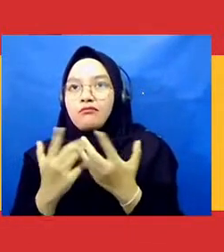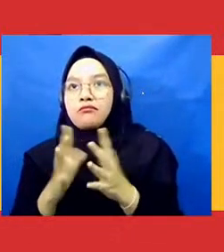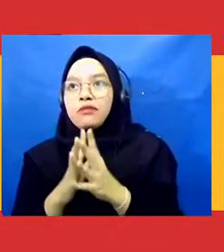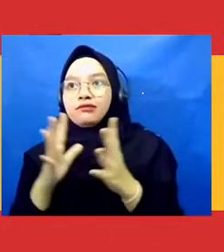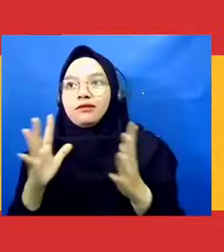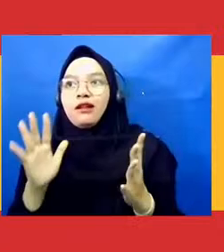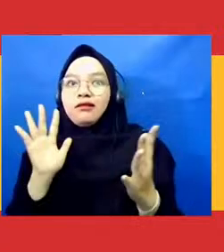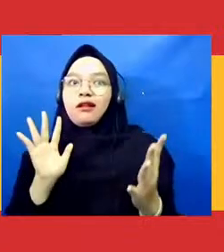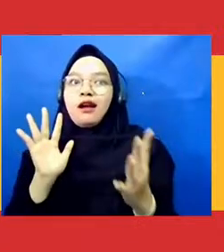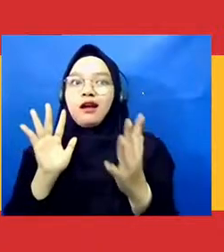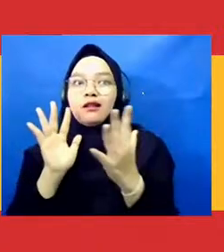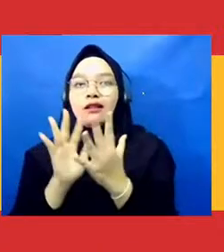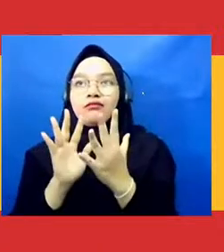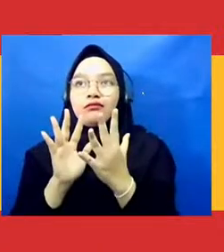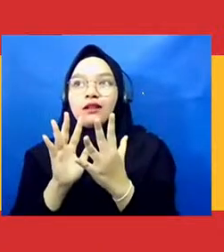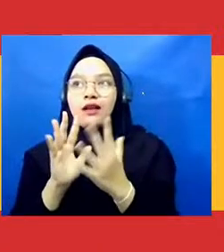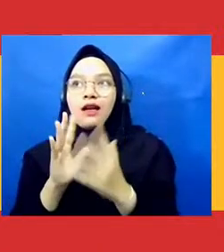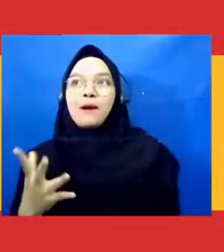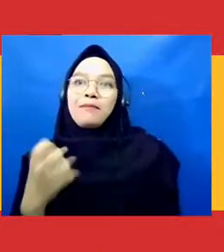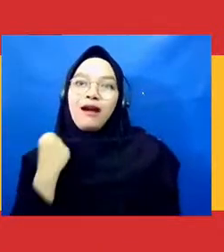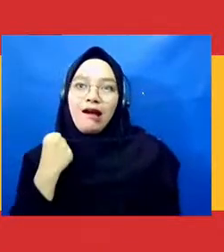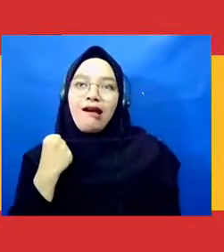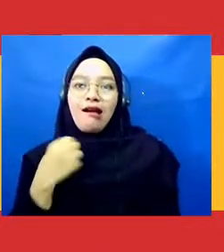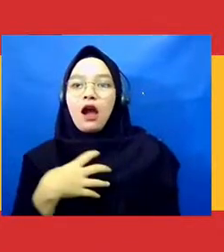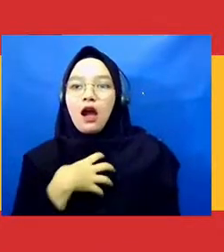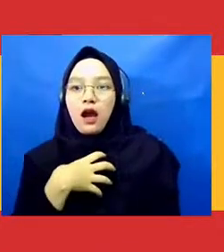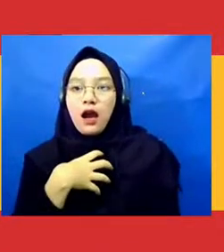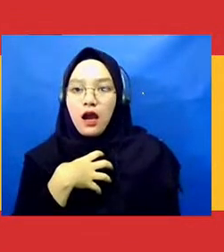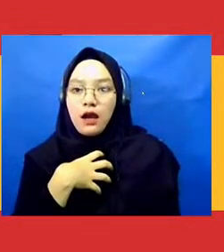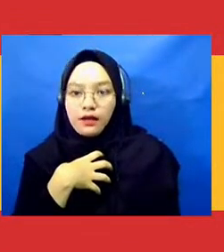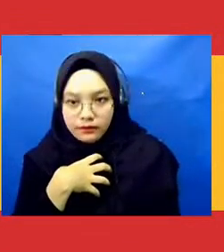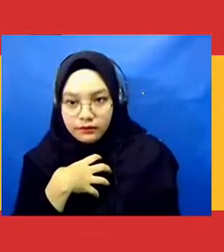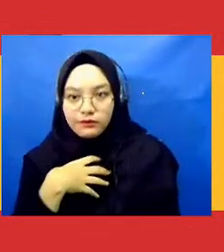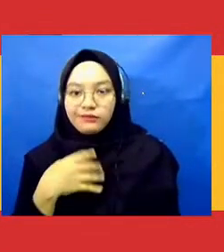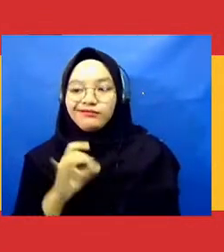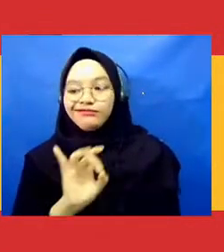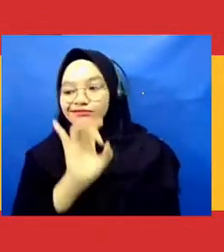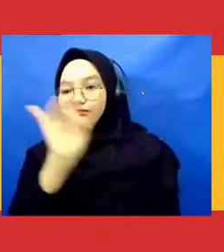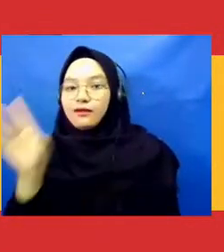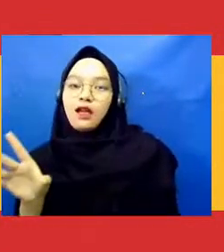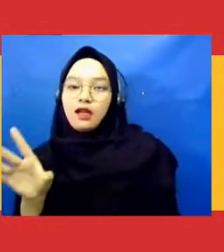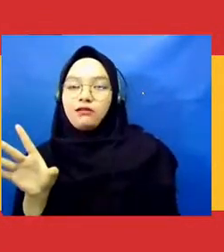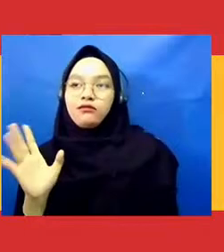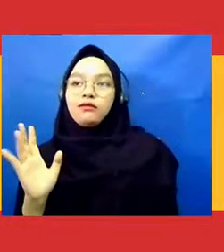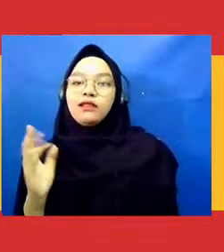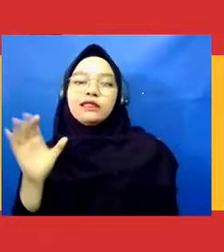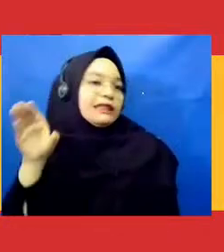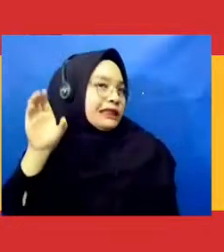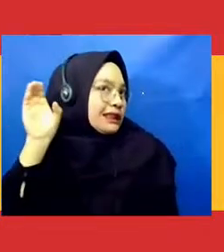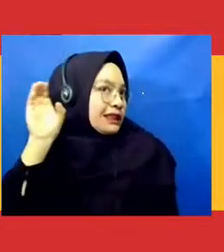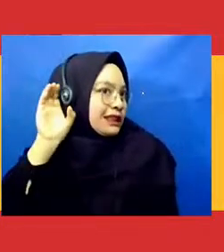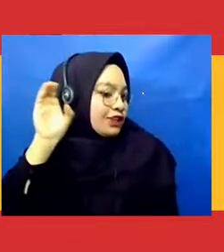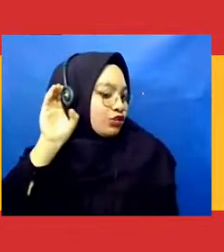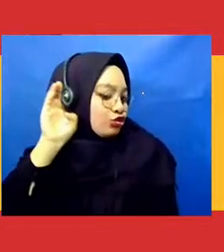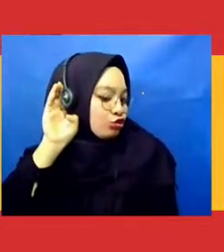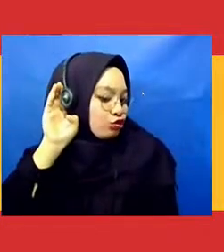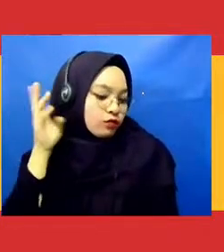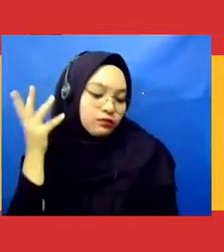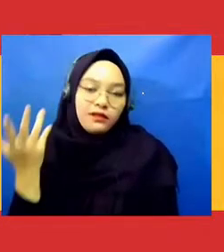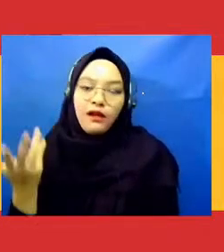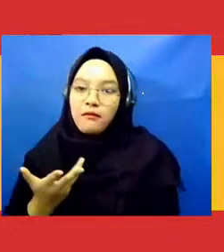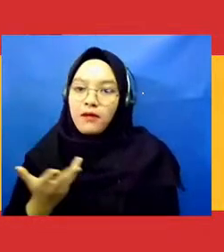oleh pemegang hak. Dan di sisi lain, isu mana yang banyak